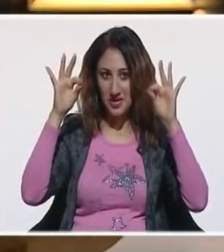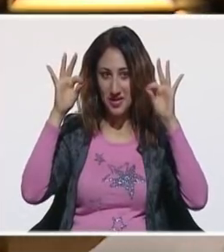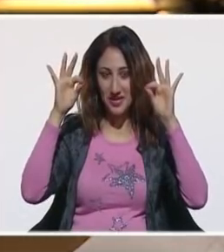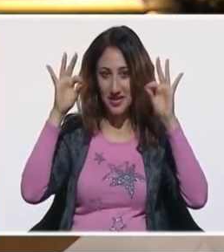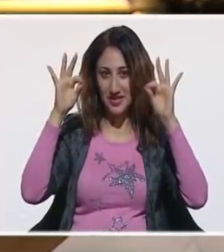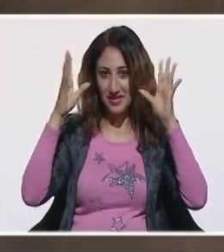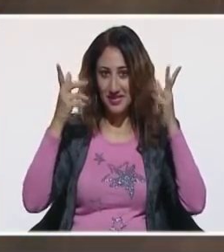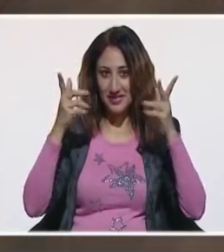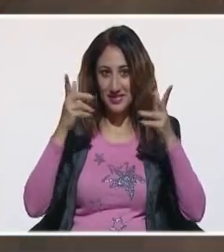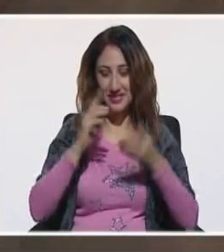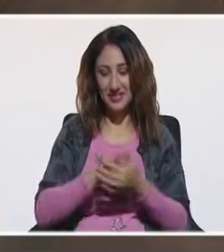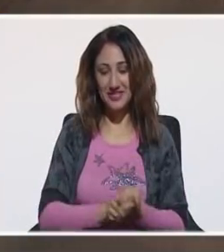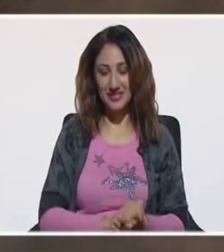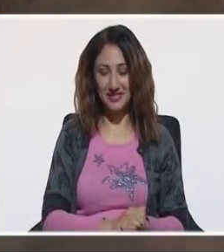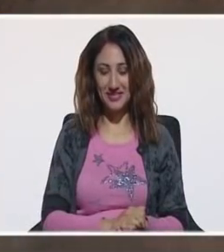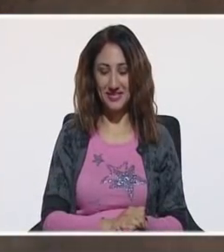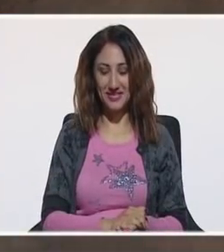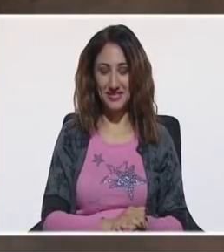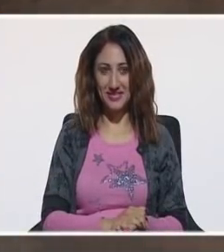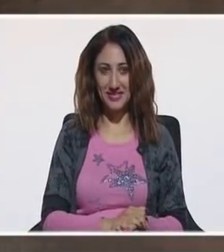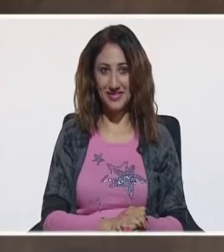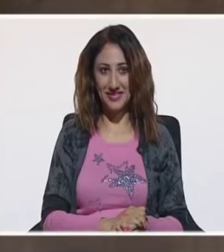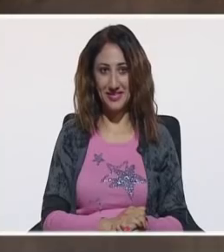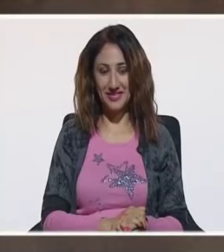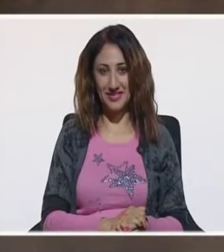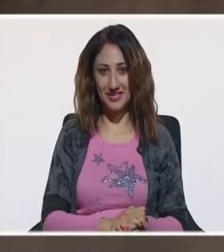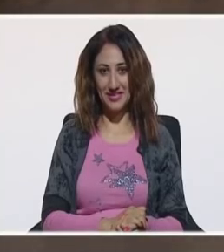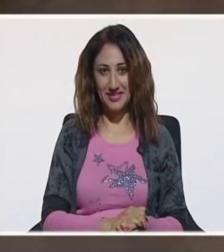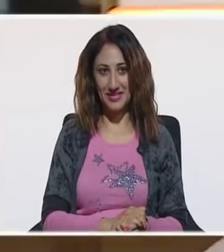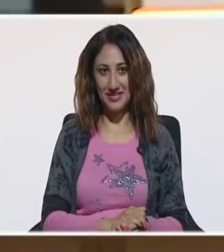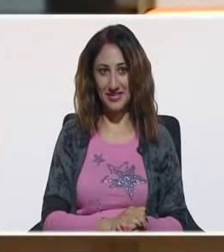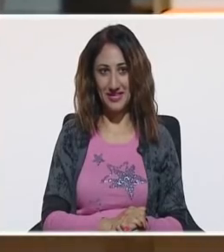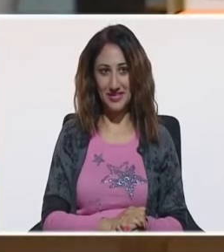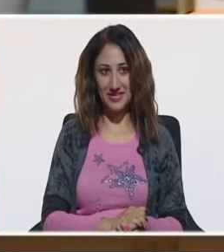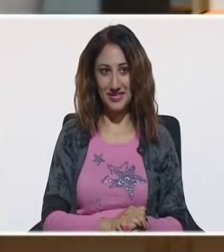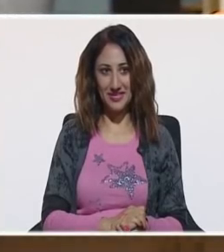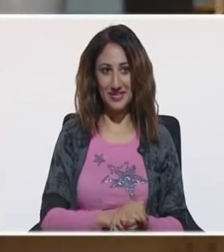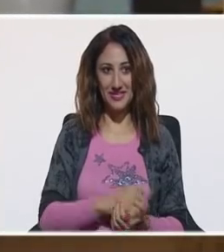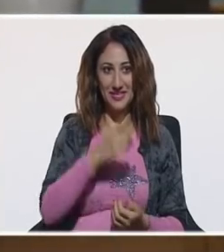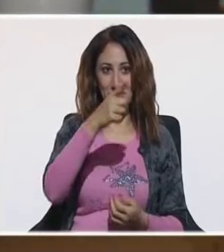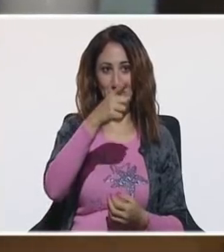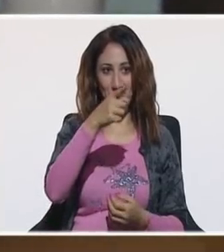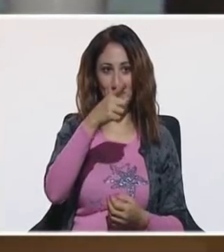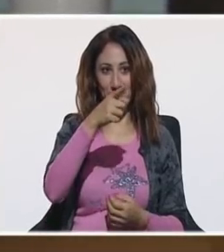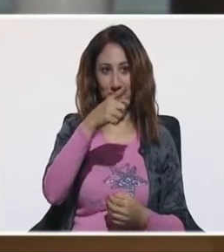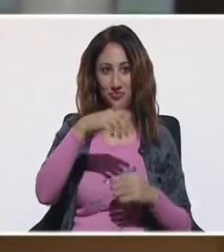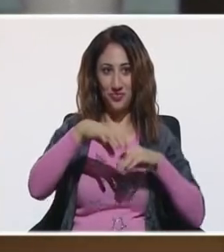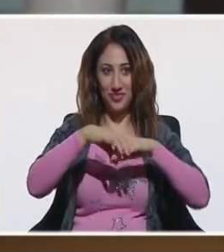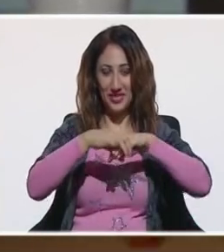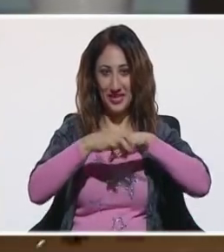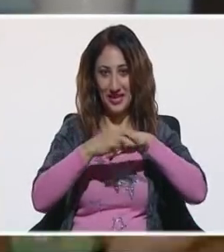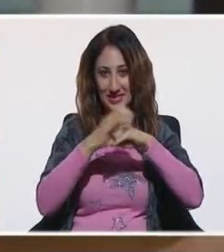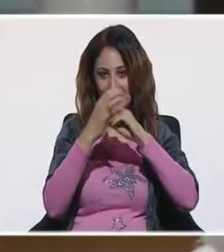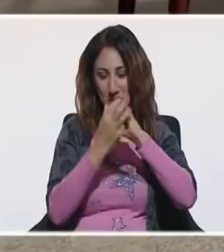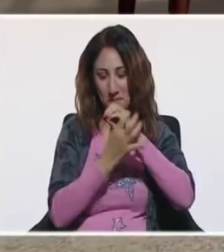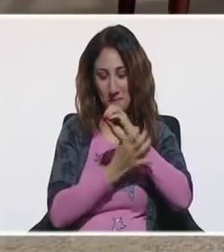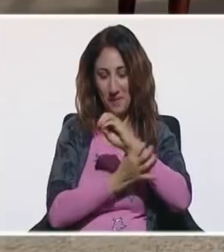في كمان حاجه عبير هتحبها جدا بقى ايه يا عبير بقى اللكلوك